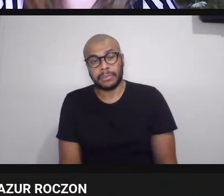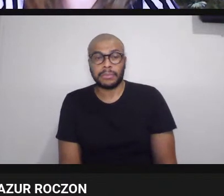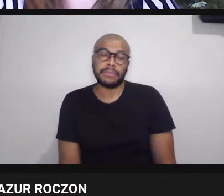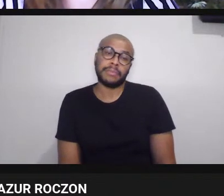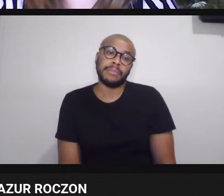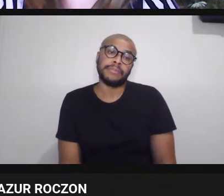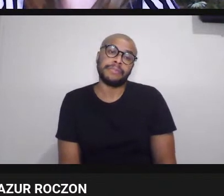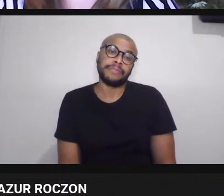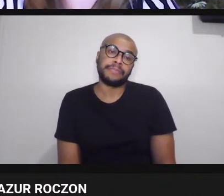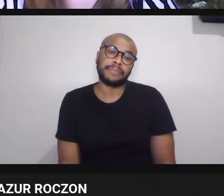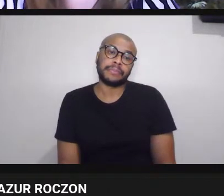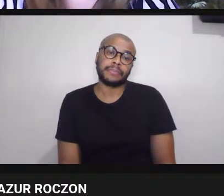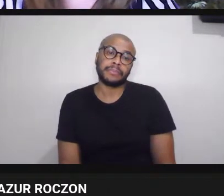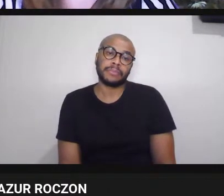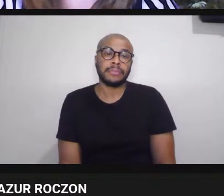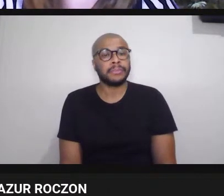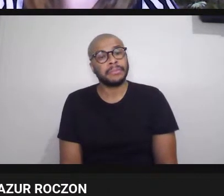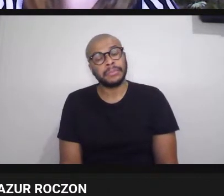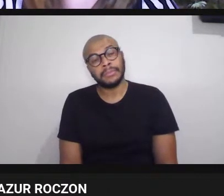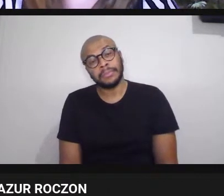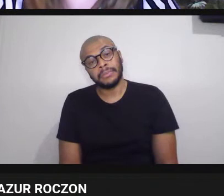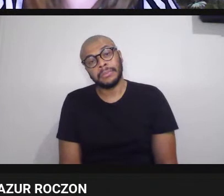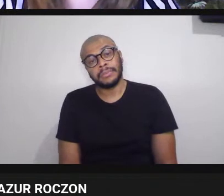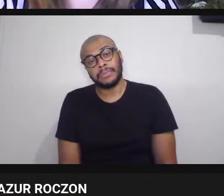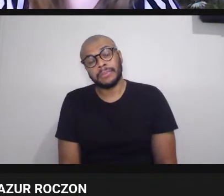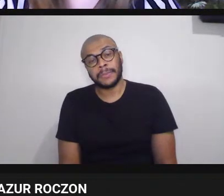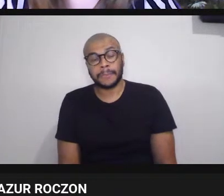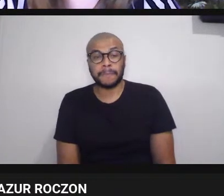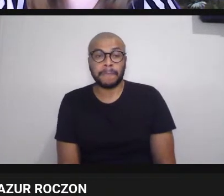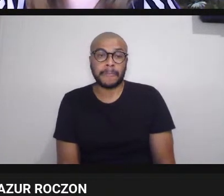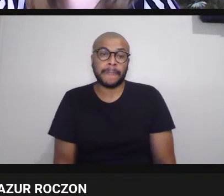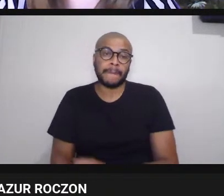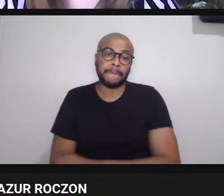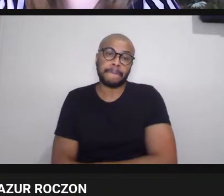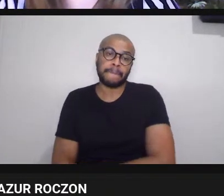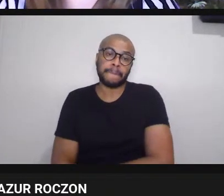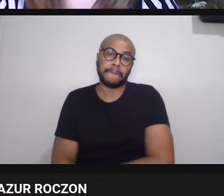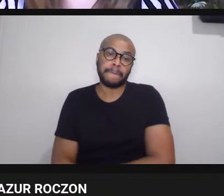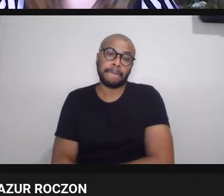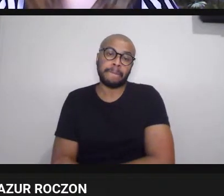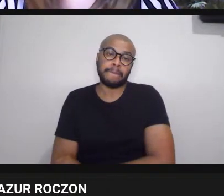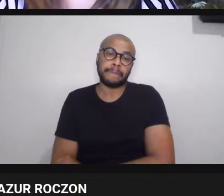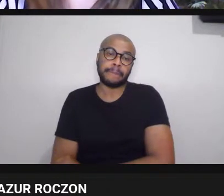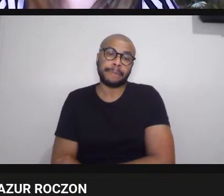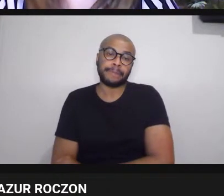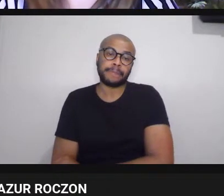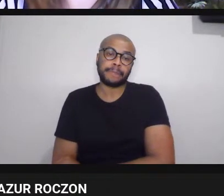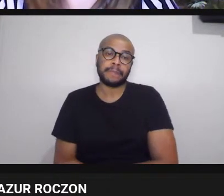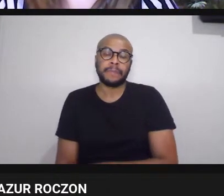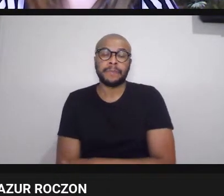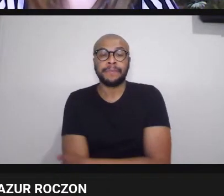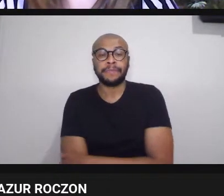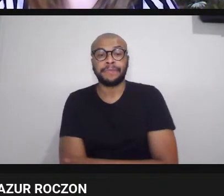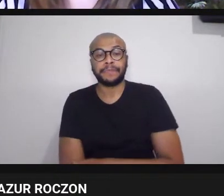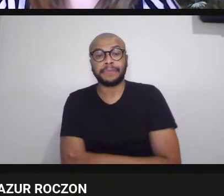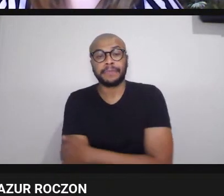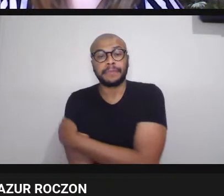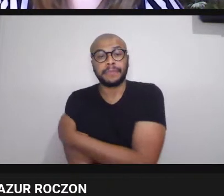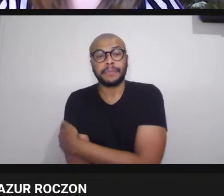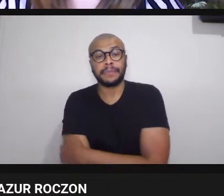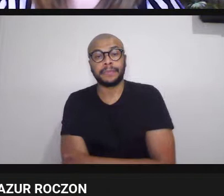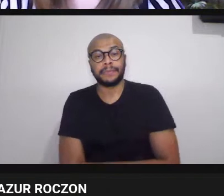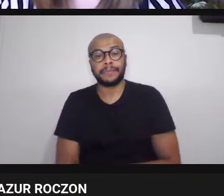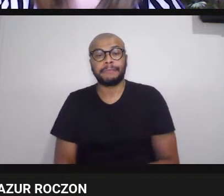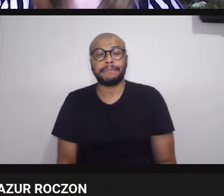także zobaczyć jego rozłożenie na mapie Polski, gdzie jest najwięcej osób o tym nazwisku i polecam